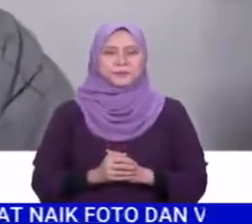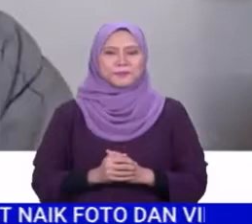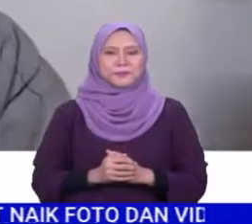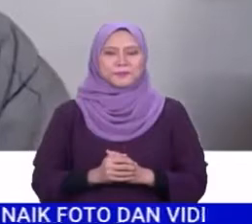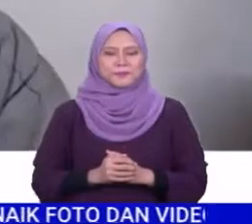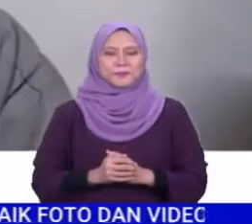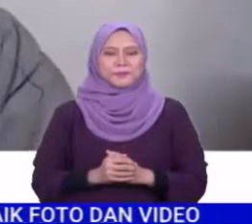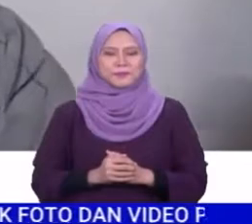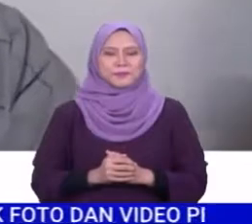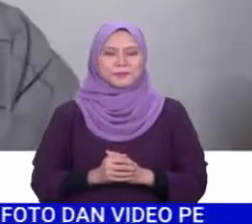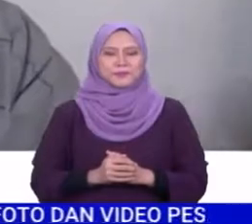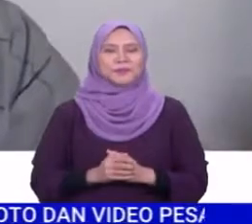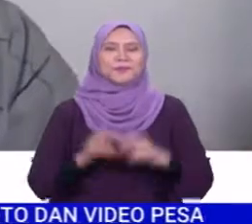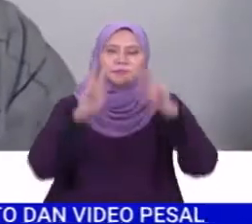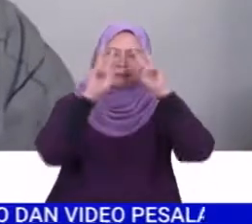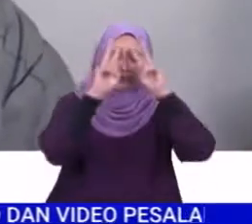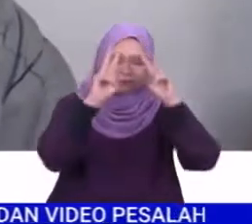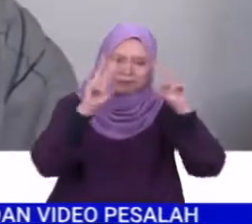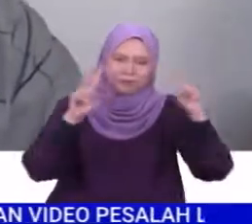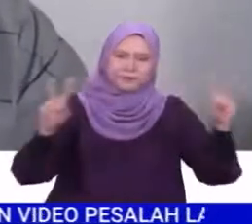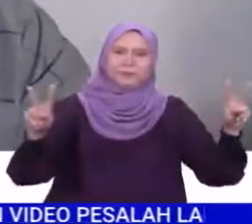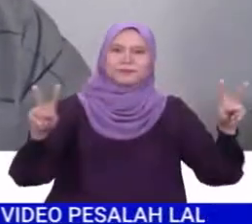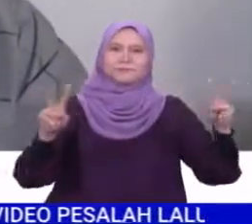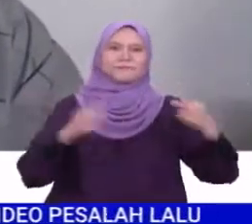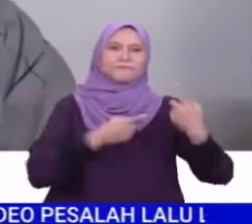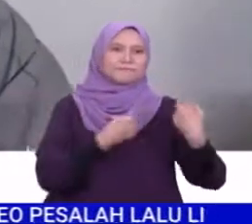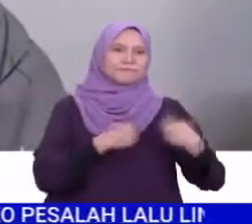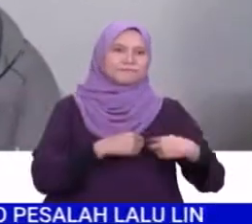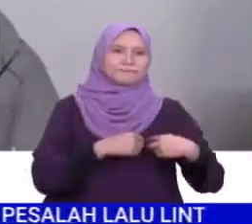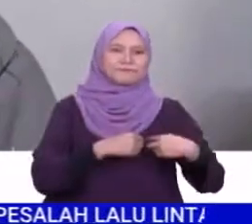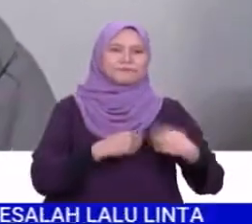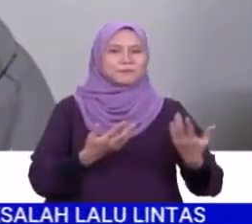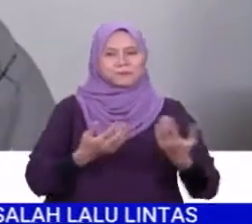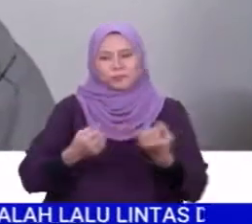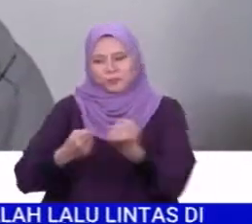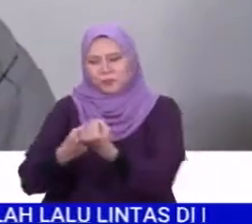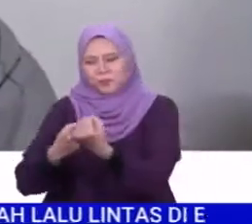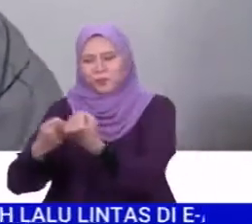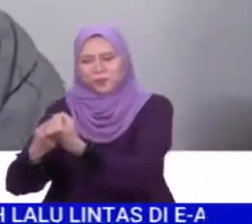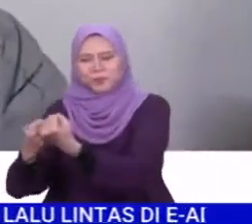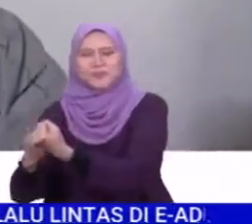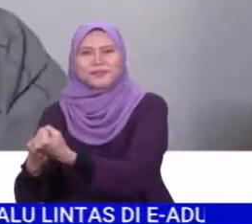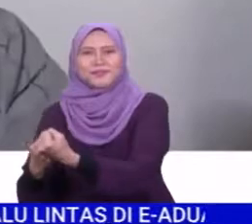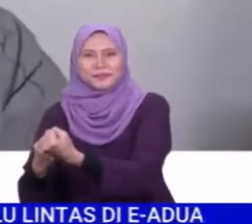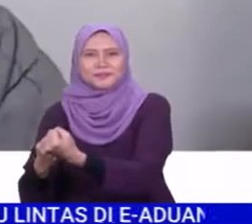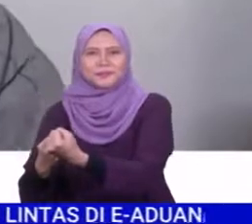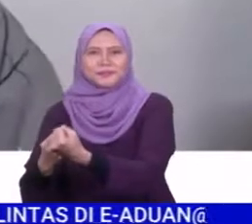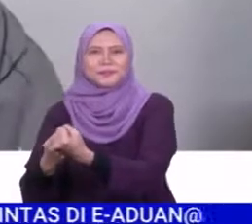maksud saya ketenangan hati ke, daripada sokongan-sokongan